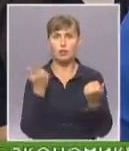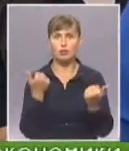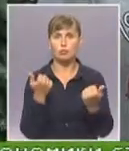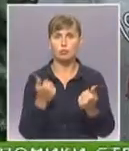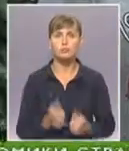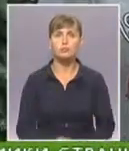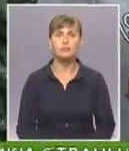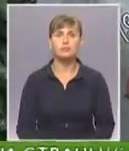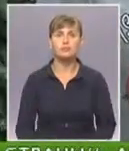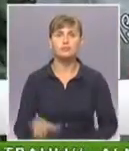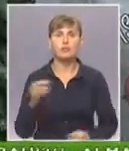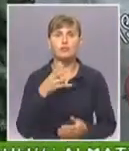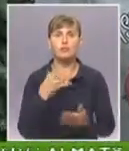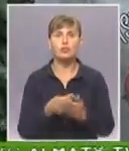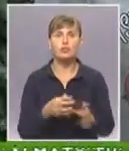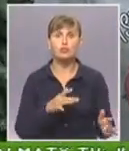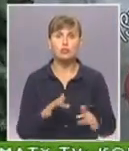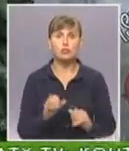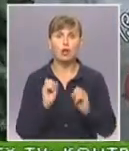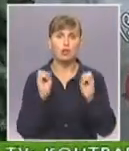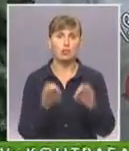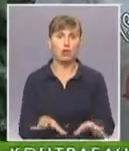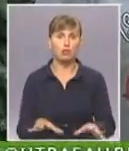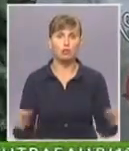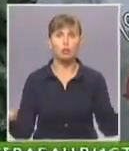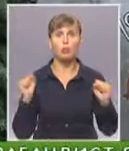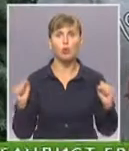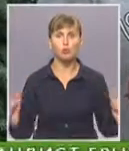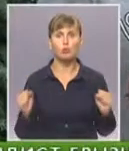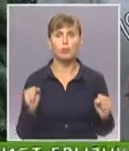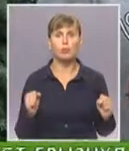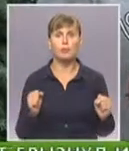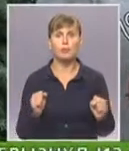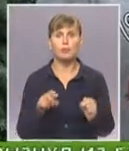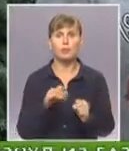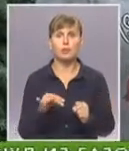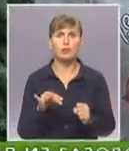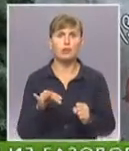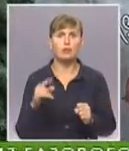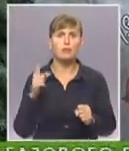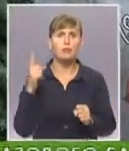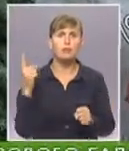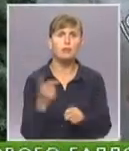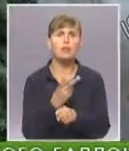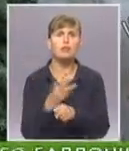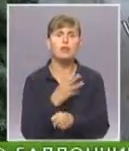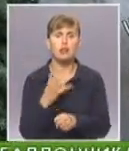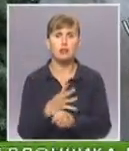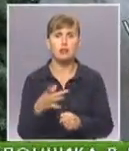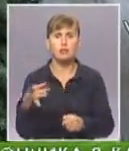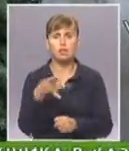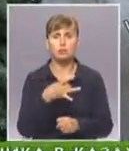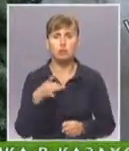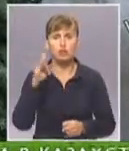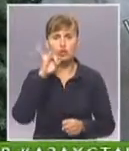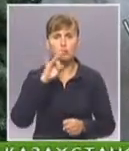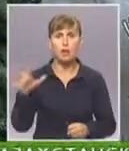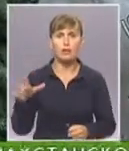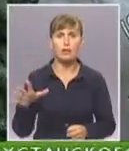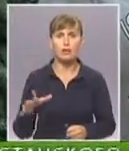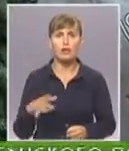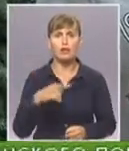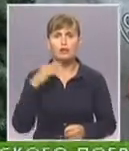увидел. Все свое детство все он отдал спорту. Неоднократный чемпион Республики Казахстан, многократный